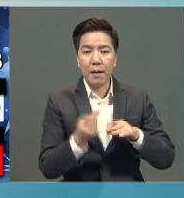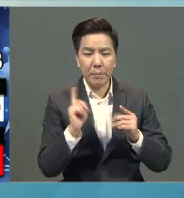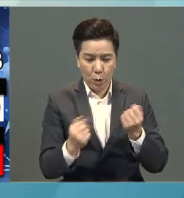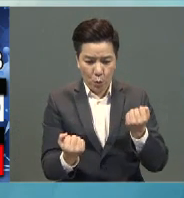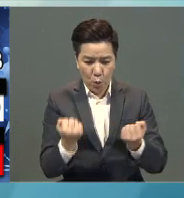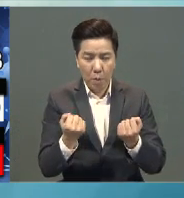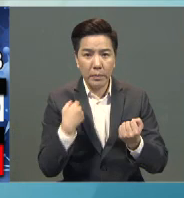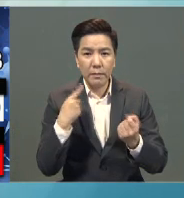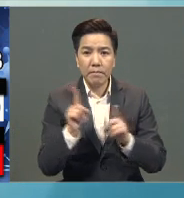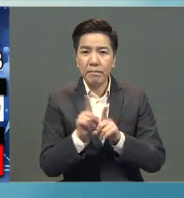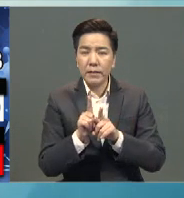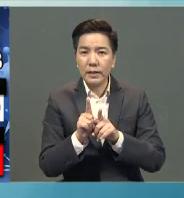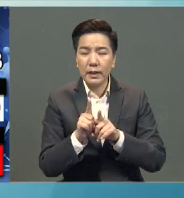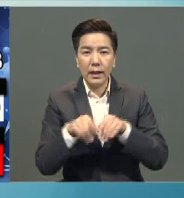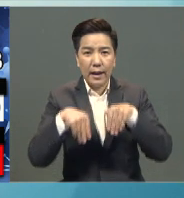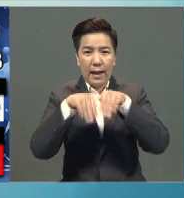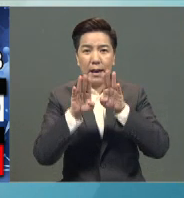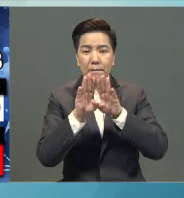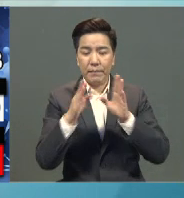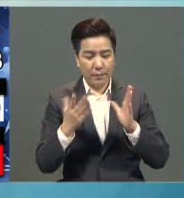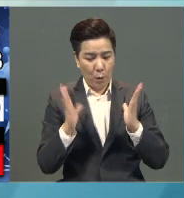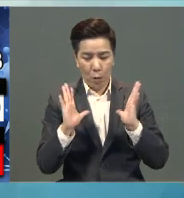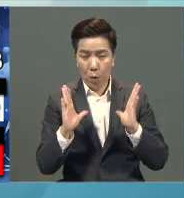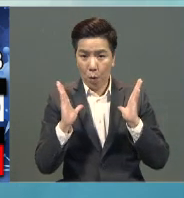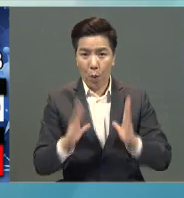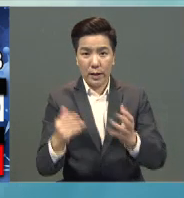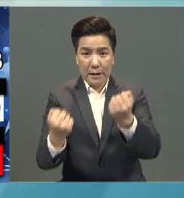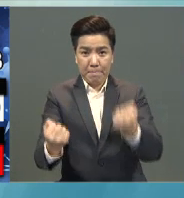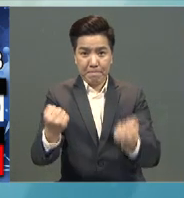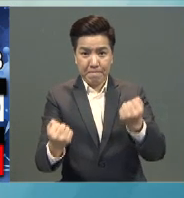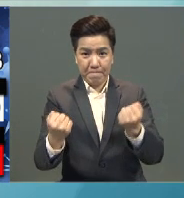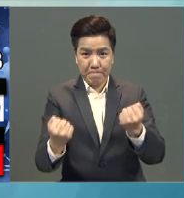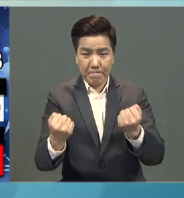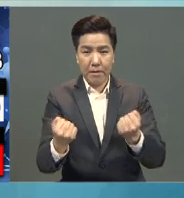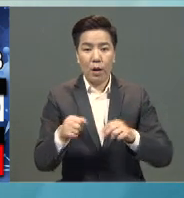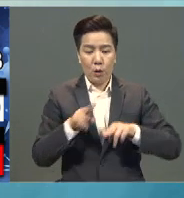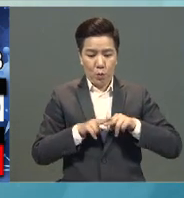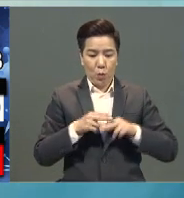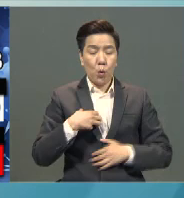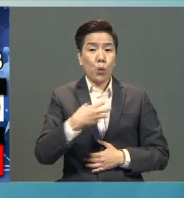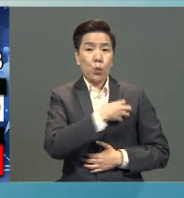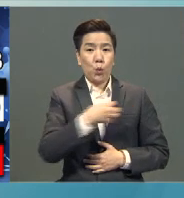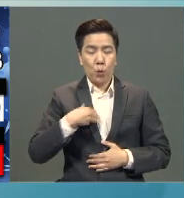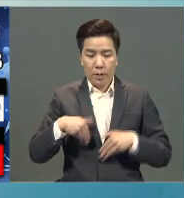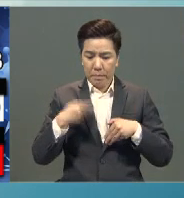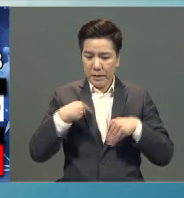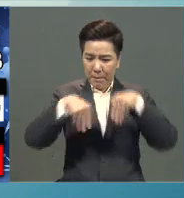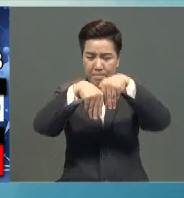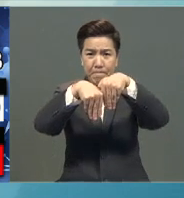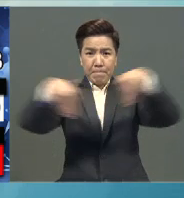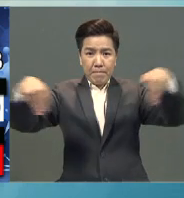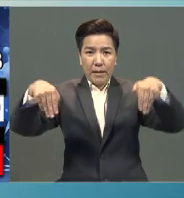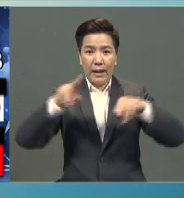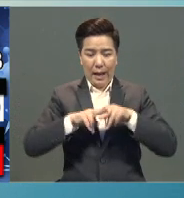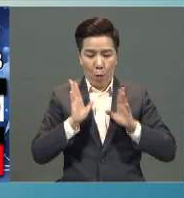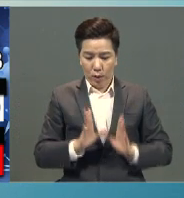นรถที่มีฉากกั้นระหว่างผู้ขับและนักการทูตนั้นก็คือเป็นท่าน